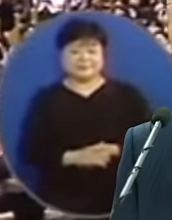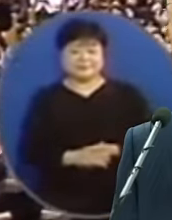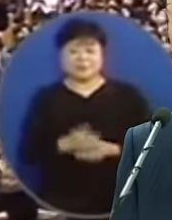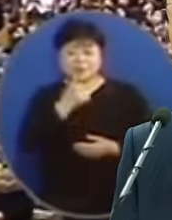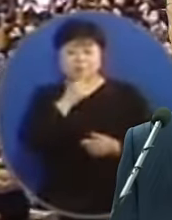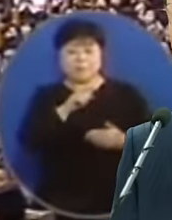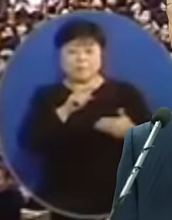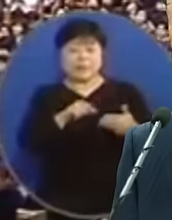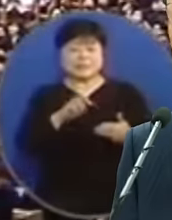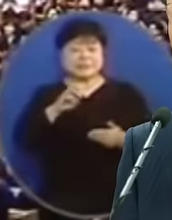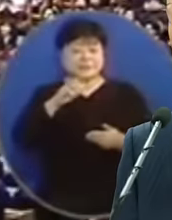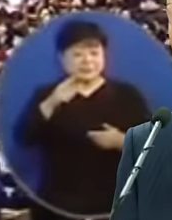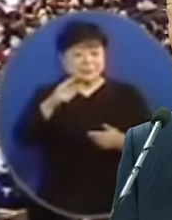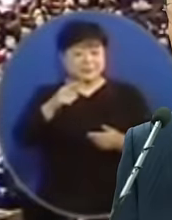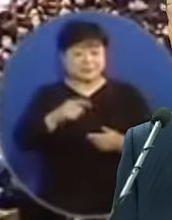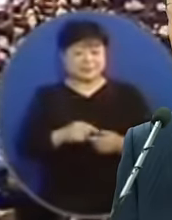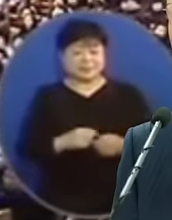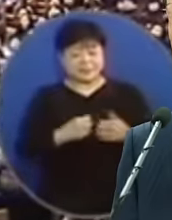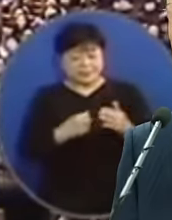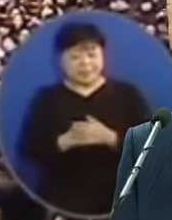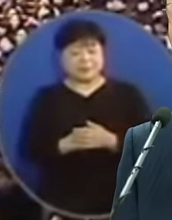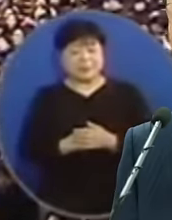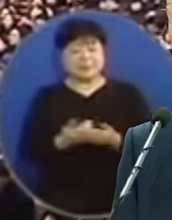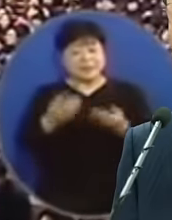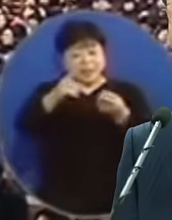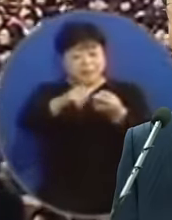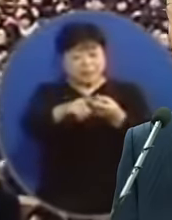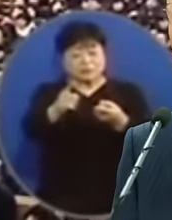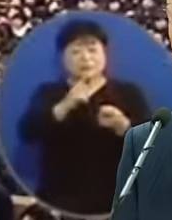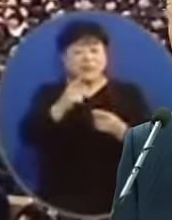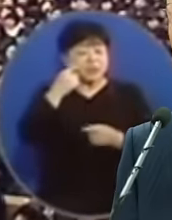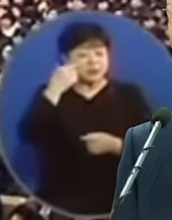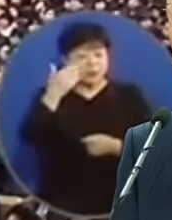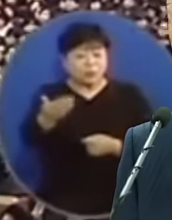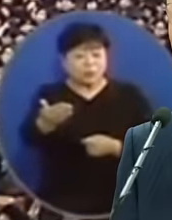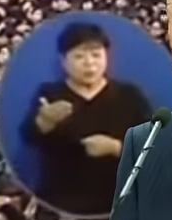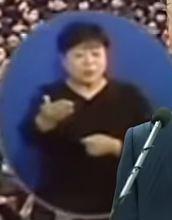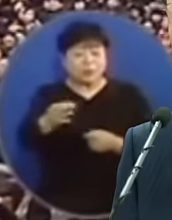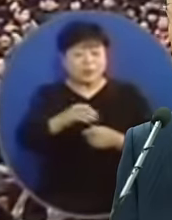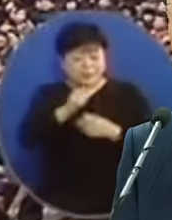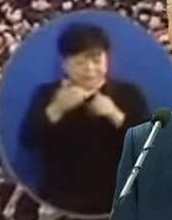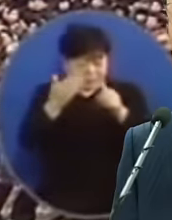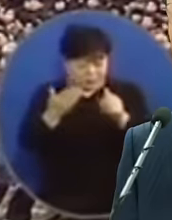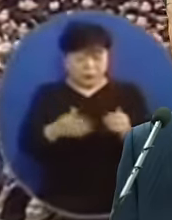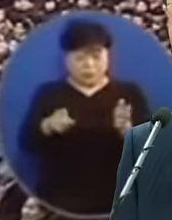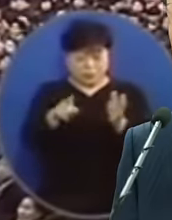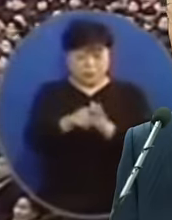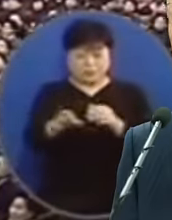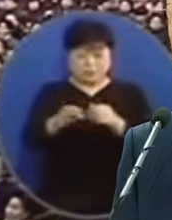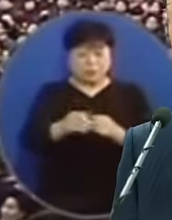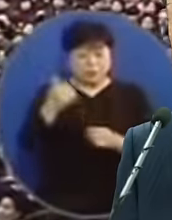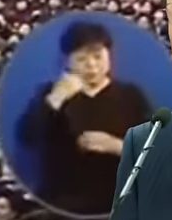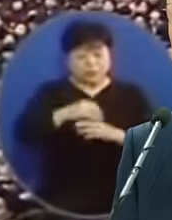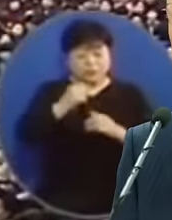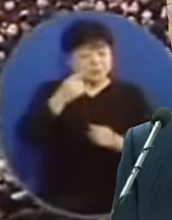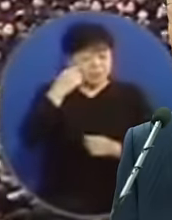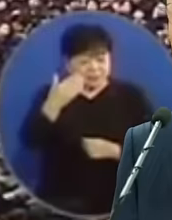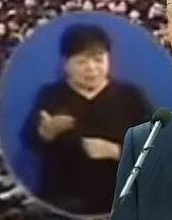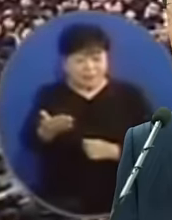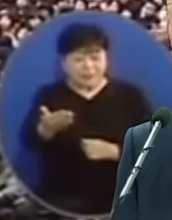로마서 8장 31절로 39절에 그런즉 이 일에 대하여 우리가 무슨 말하리요? 만일 하나님이 우리를 위하시면 누가 우리를